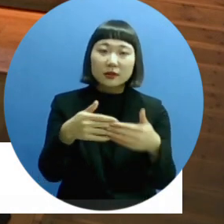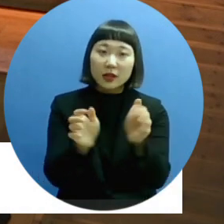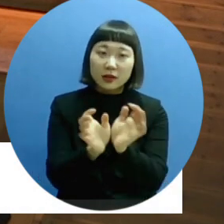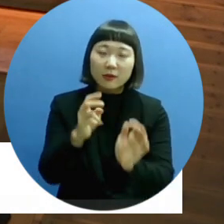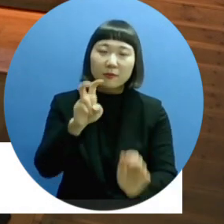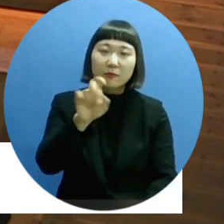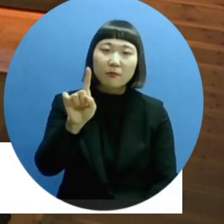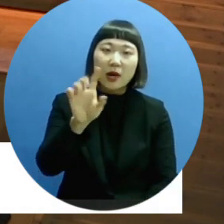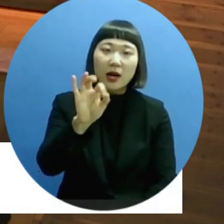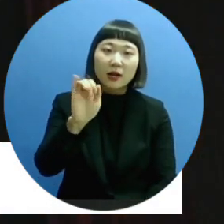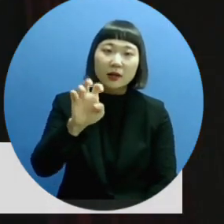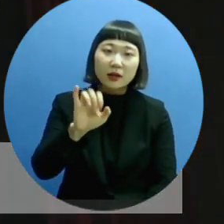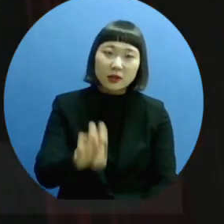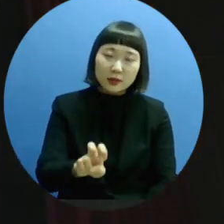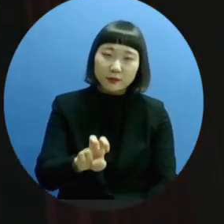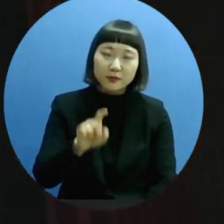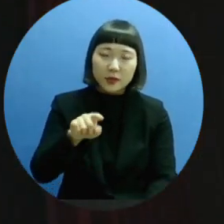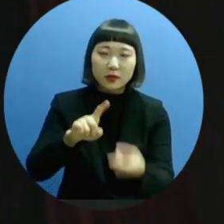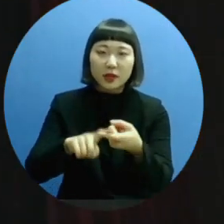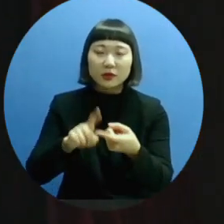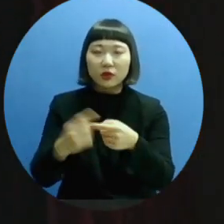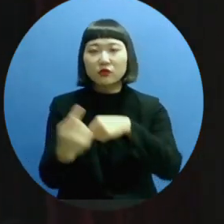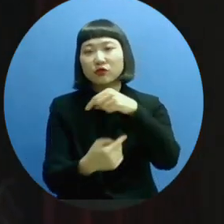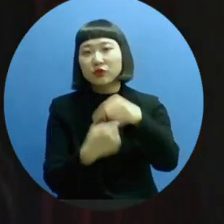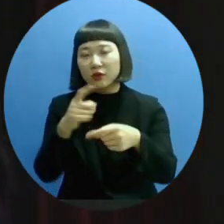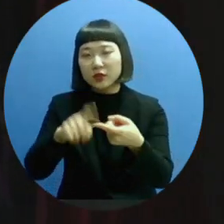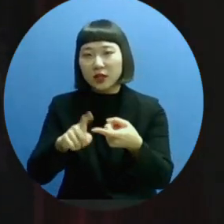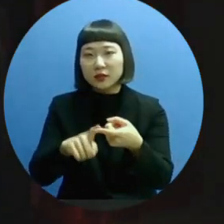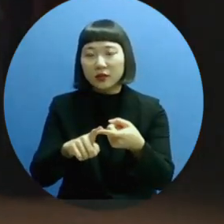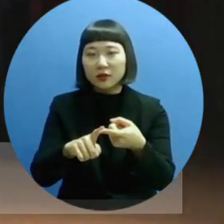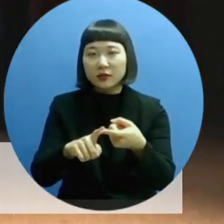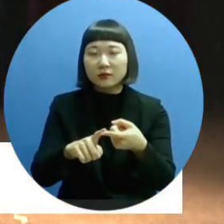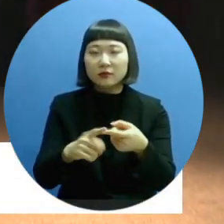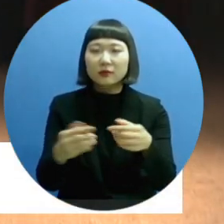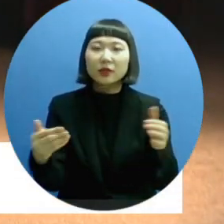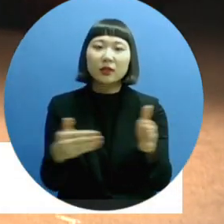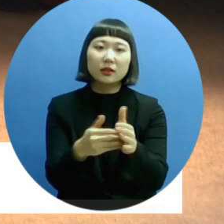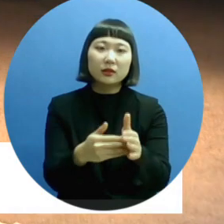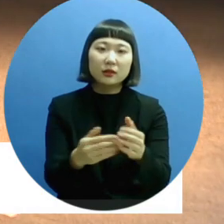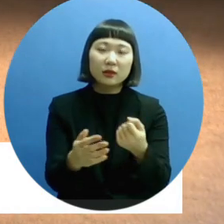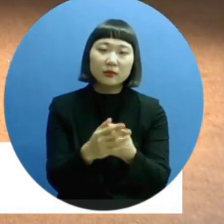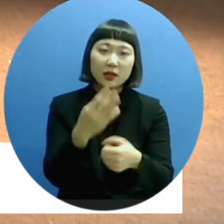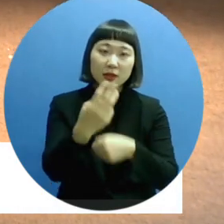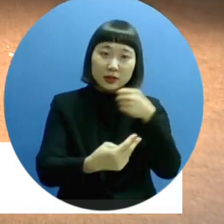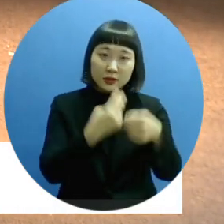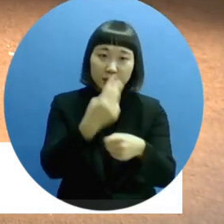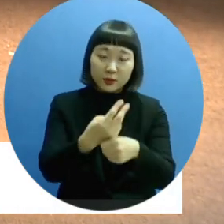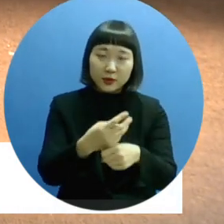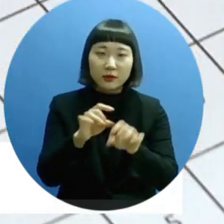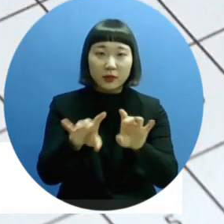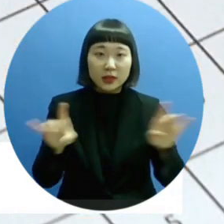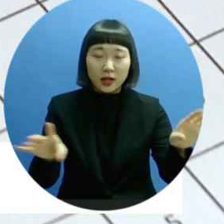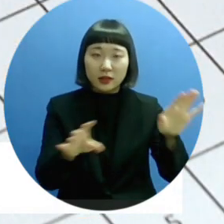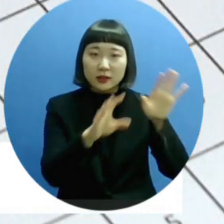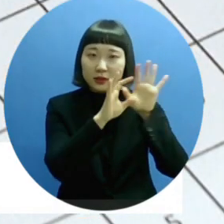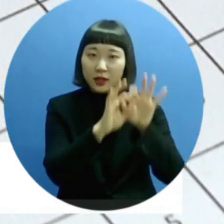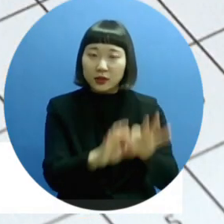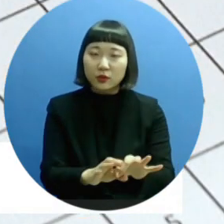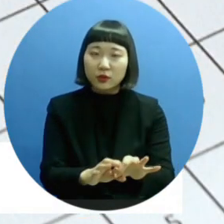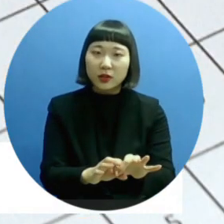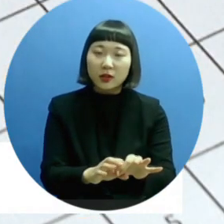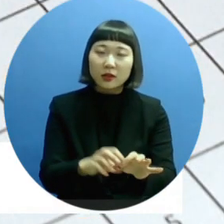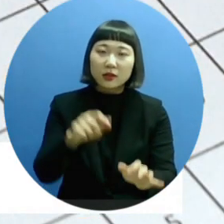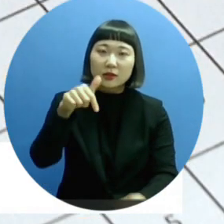운영에서 손을 떼게 됩니다. 미추홀구가 3년마다 진행하는 민간위탁심의위원회에서 극단 마임의